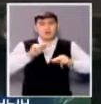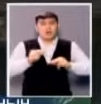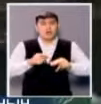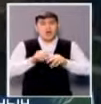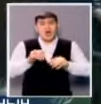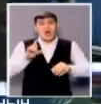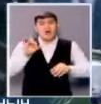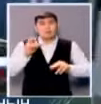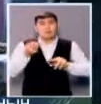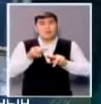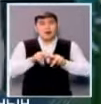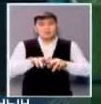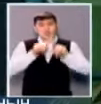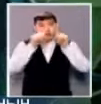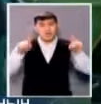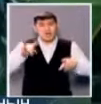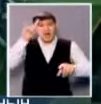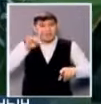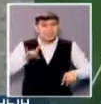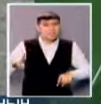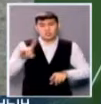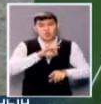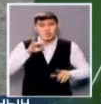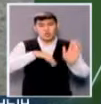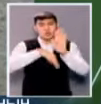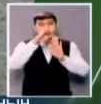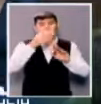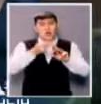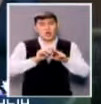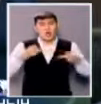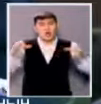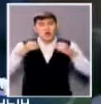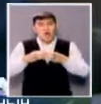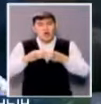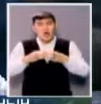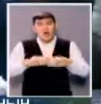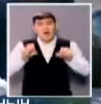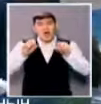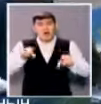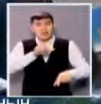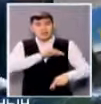үшін Ахмет Байтұрсынов атындағы Қазақстан Республикасы жоғары оқу орындары қауымдастығының алтын медалін табыстады.